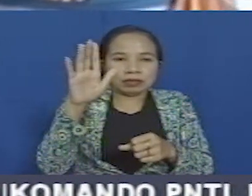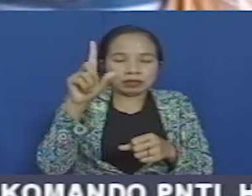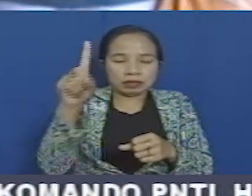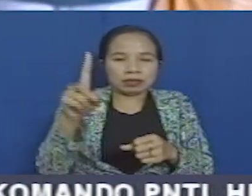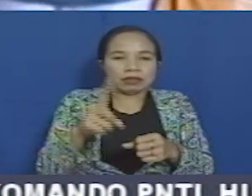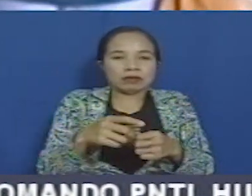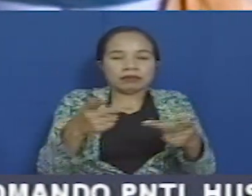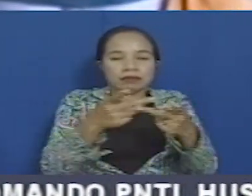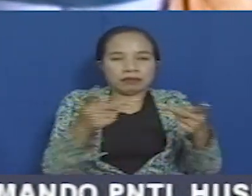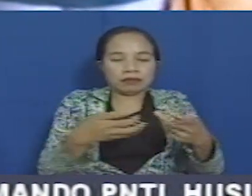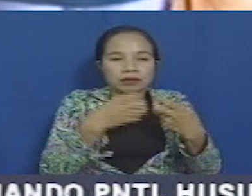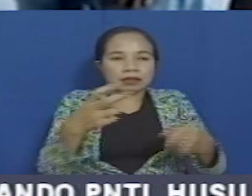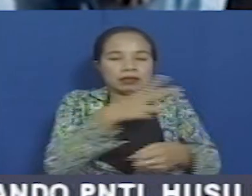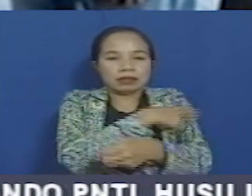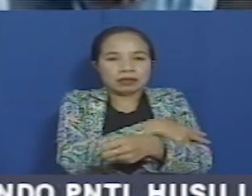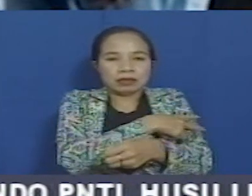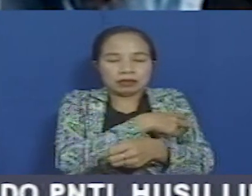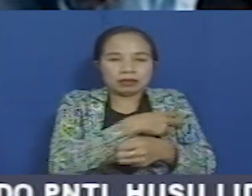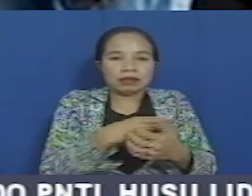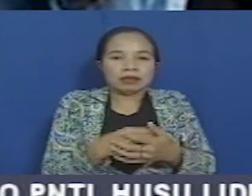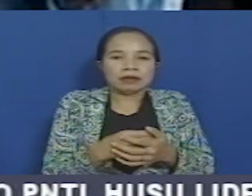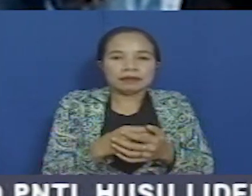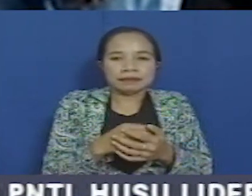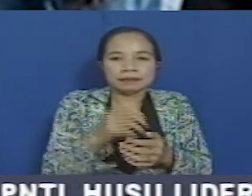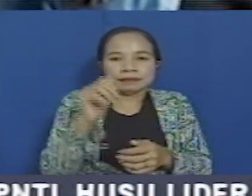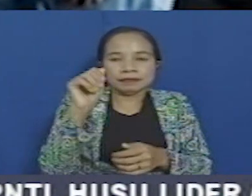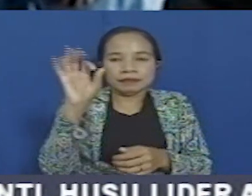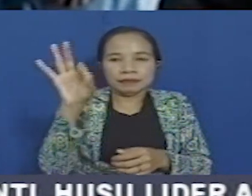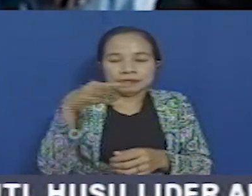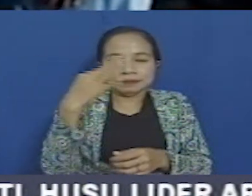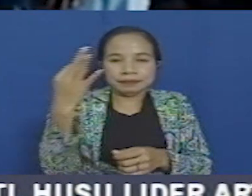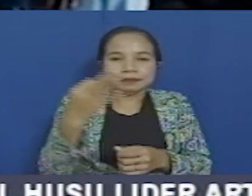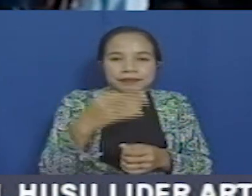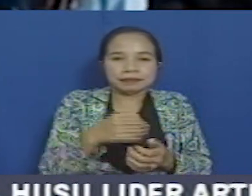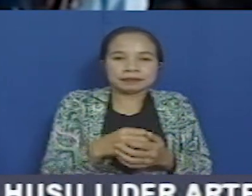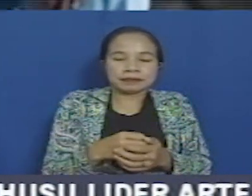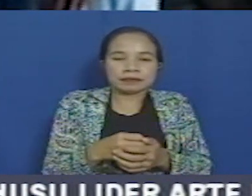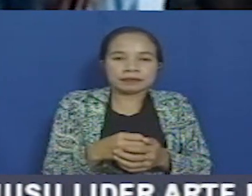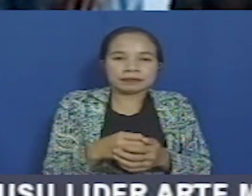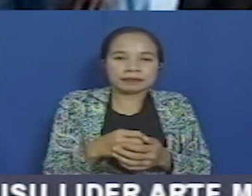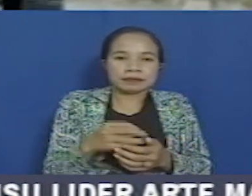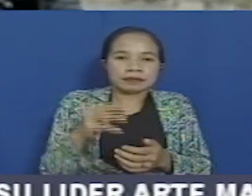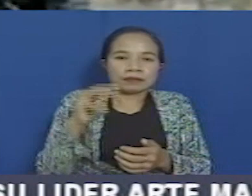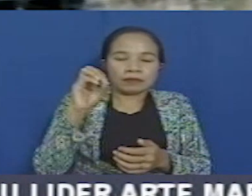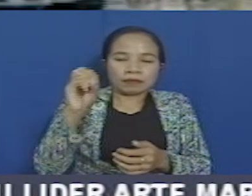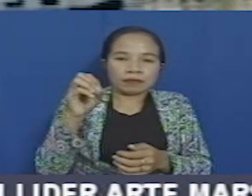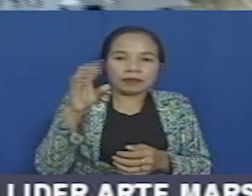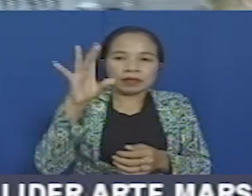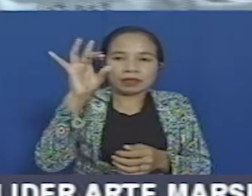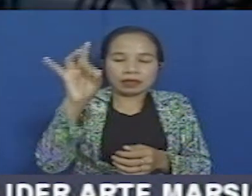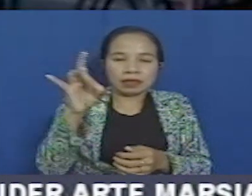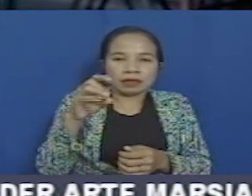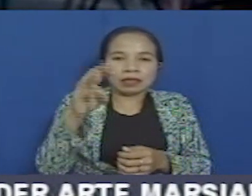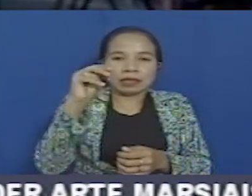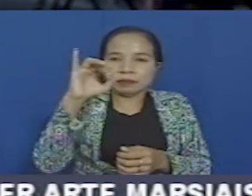halo tratamento bakazu detetadu na insanulu resin sia. Iha area obstersia na inwalu,